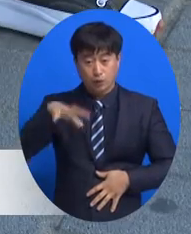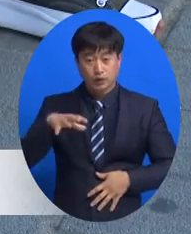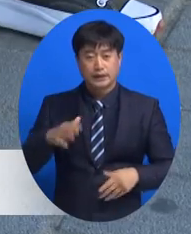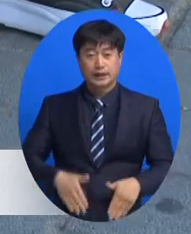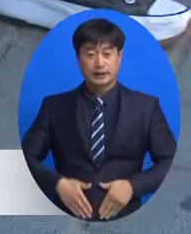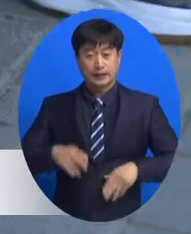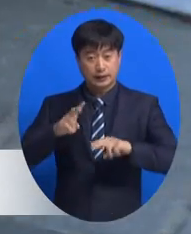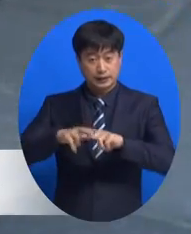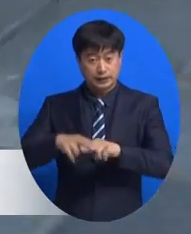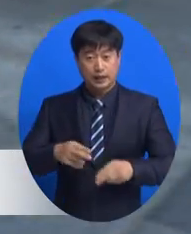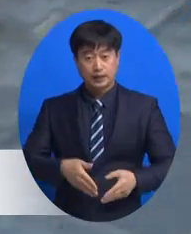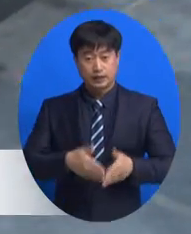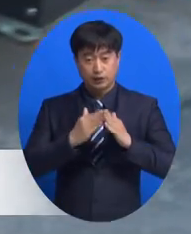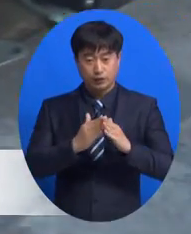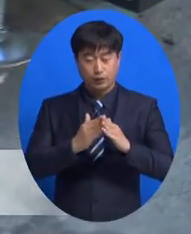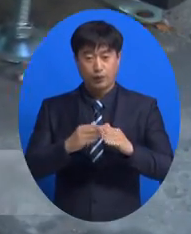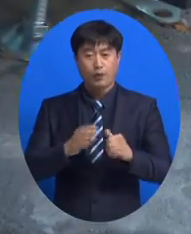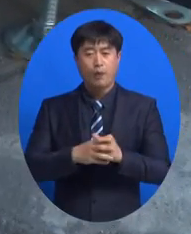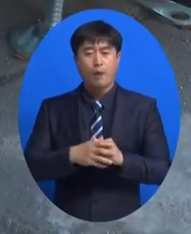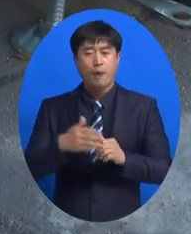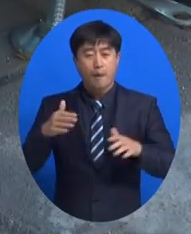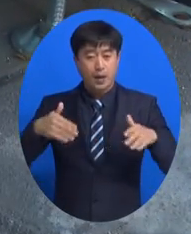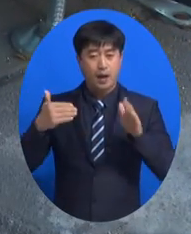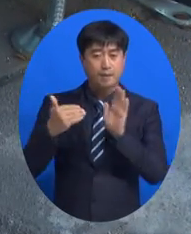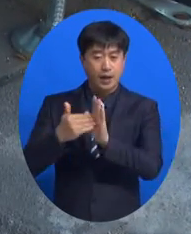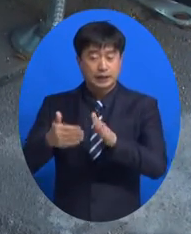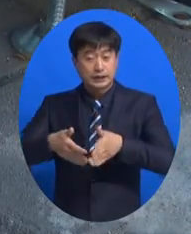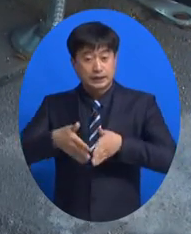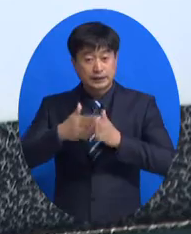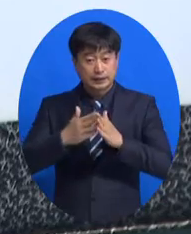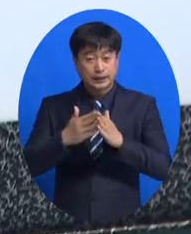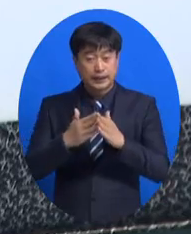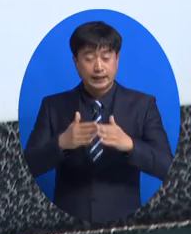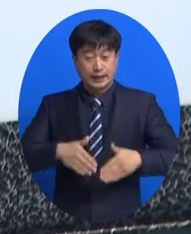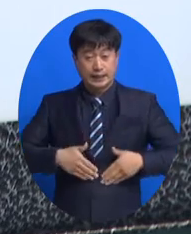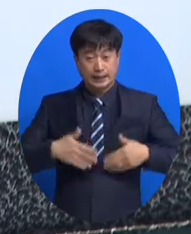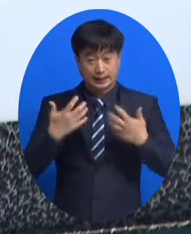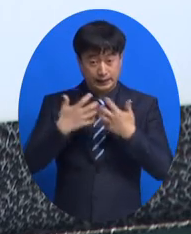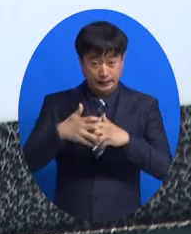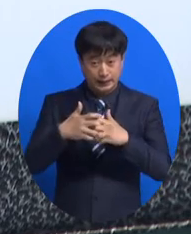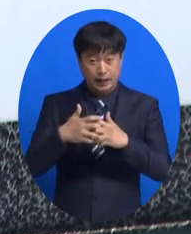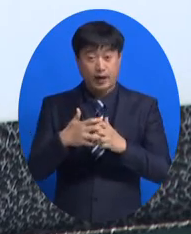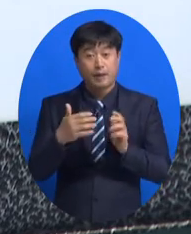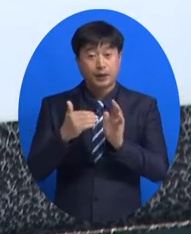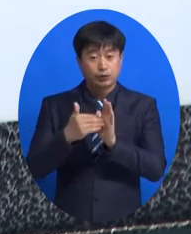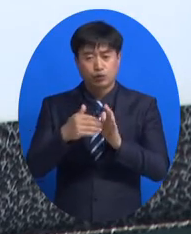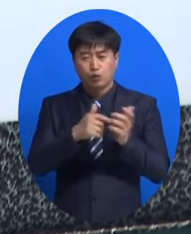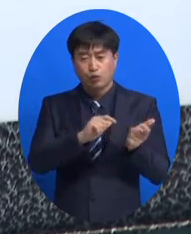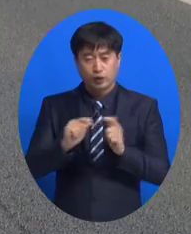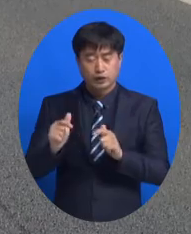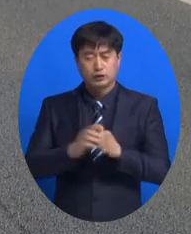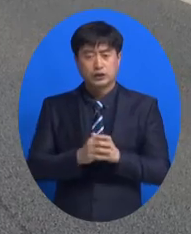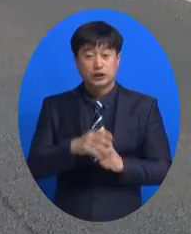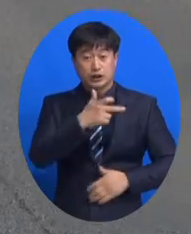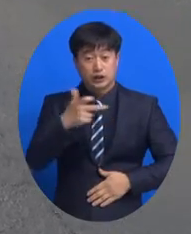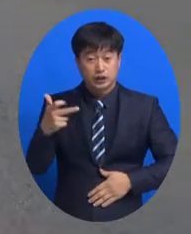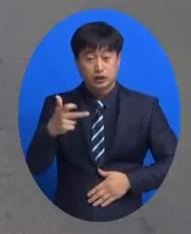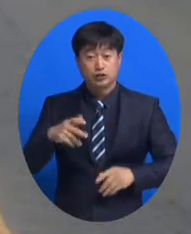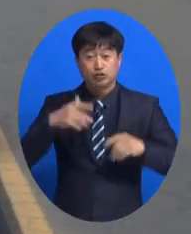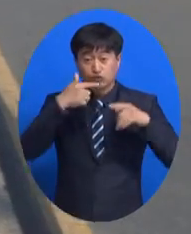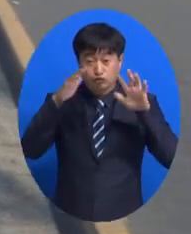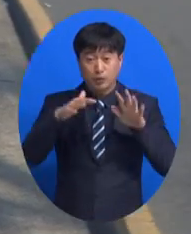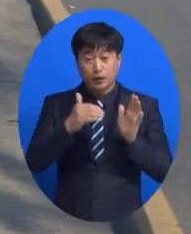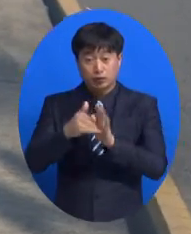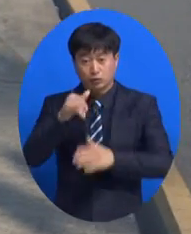71개소에 온열 의자를 설치해 더불어 방통시설과 난방기기, 방한용품도 지원합니다. 대설 대비 태세에도